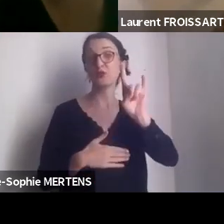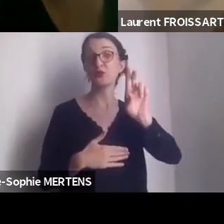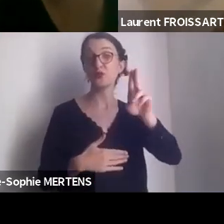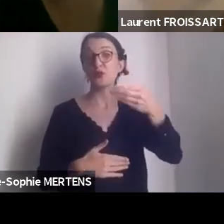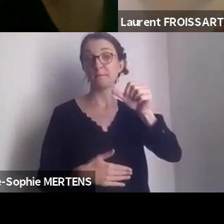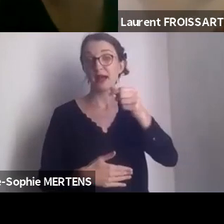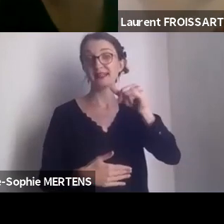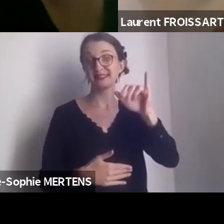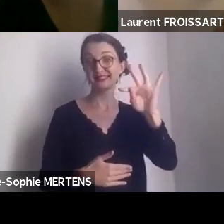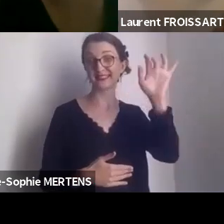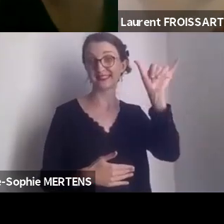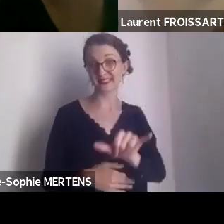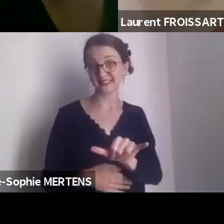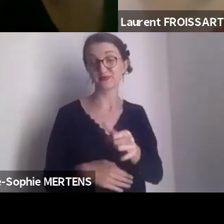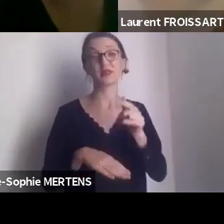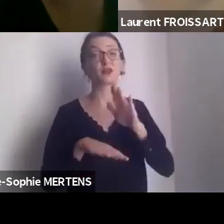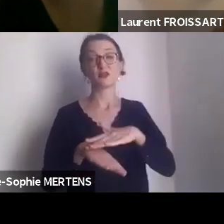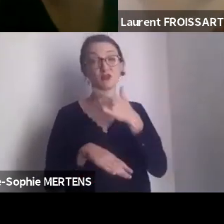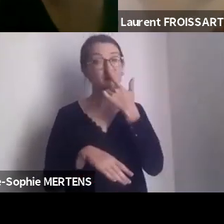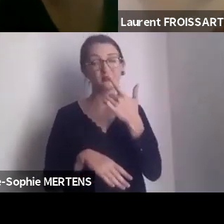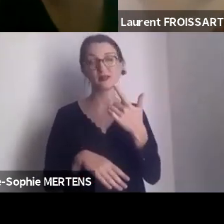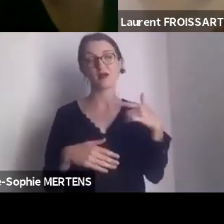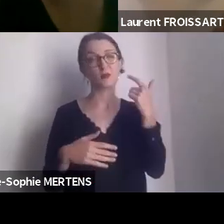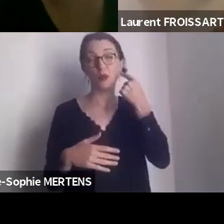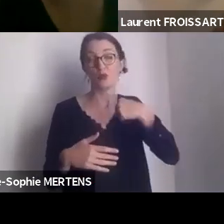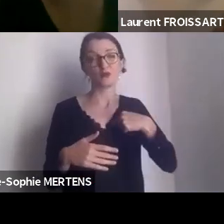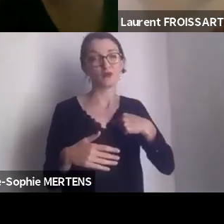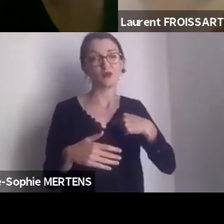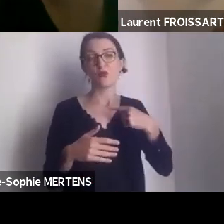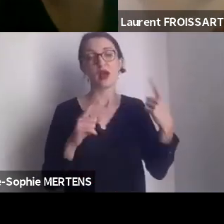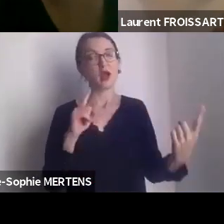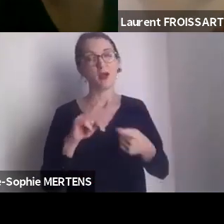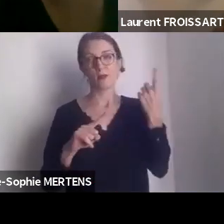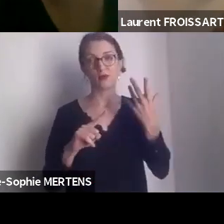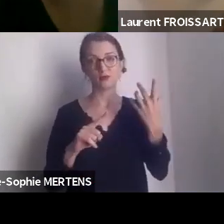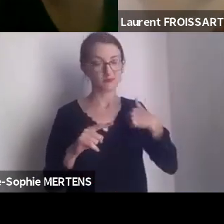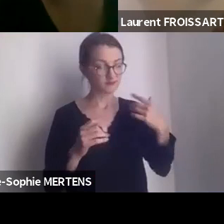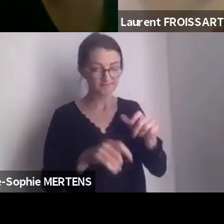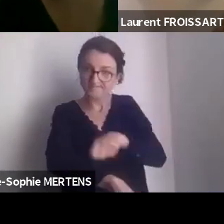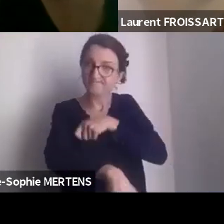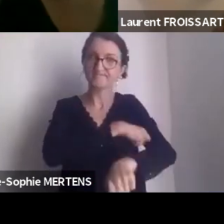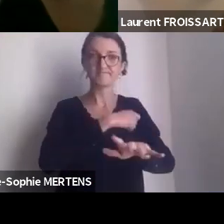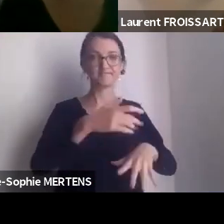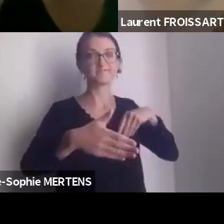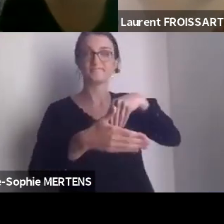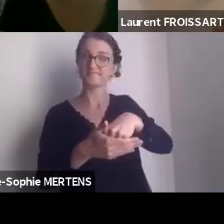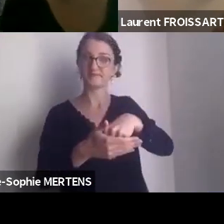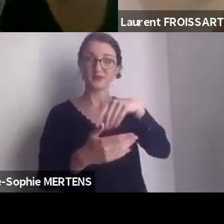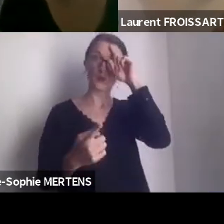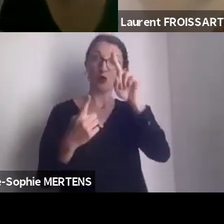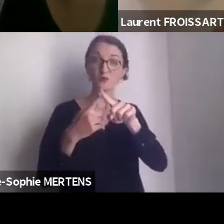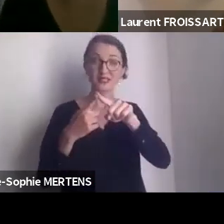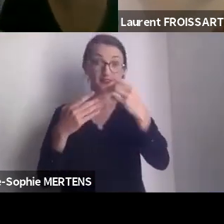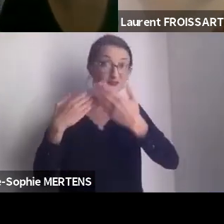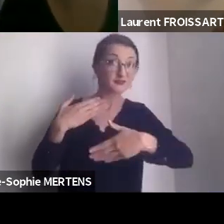cœur puisque l'objectif dans tout ce qu'on fait, c'est déjà de faire notre part. L'objectif à terme, c'est ensemble de changer le monde.